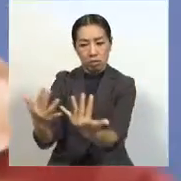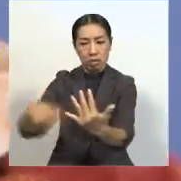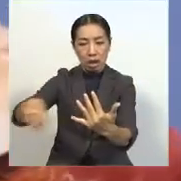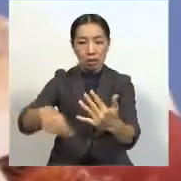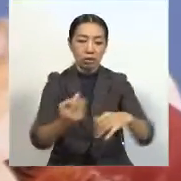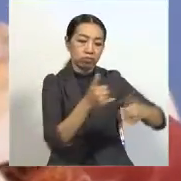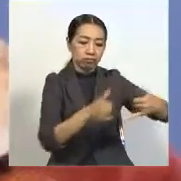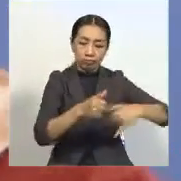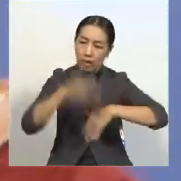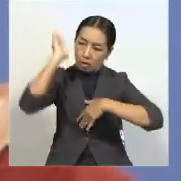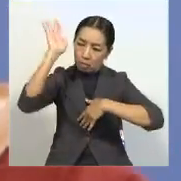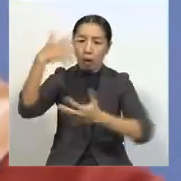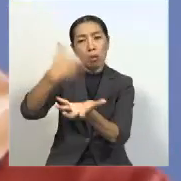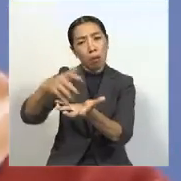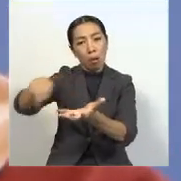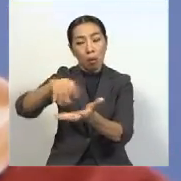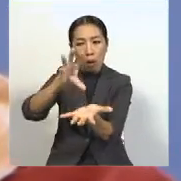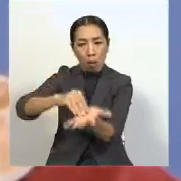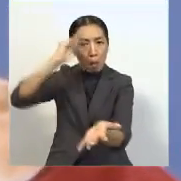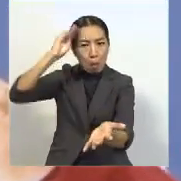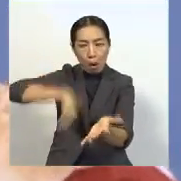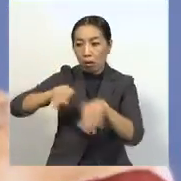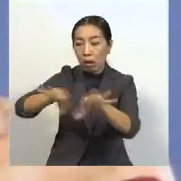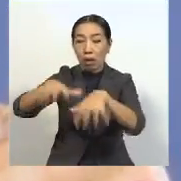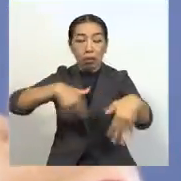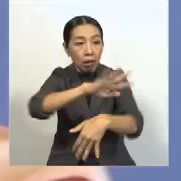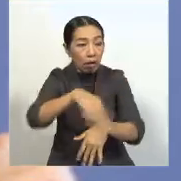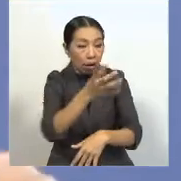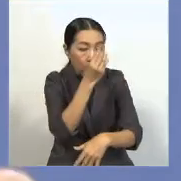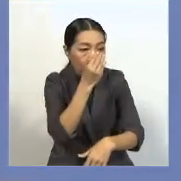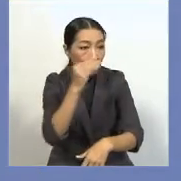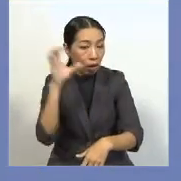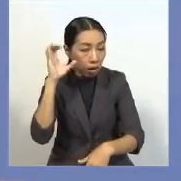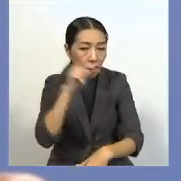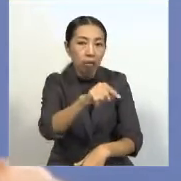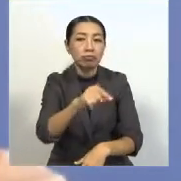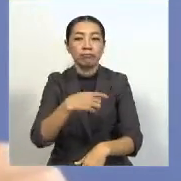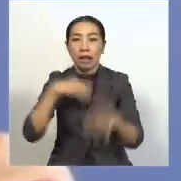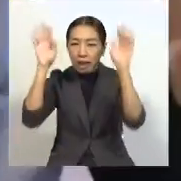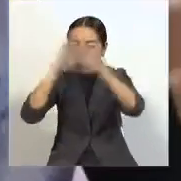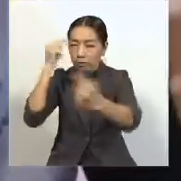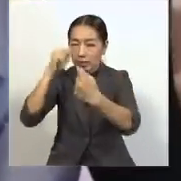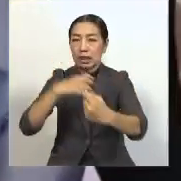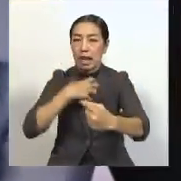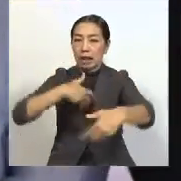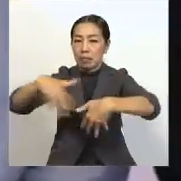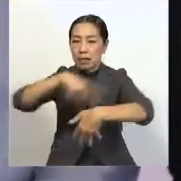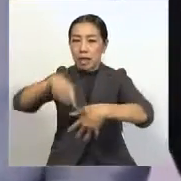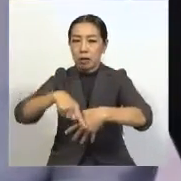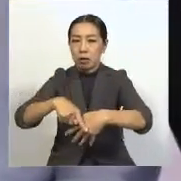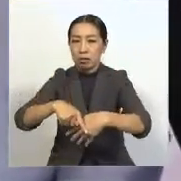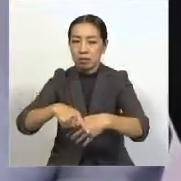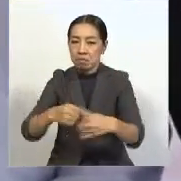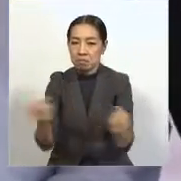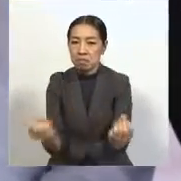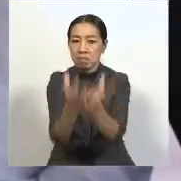ความคิดเห็นในลักษณะปิดเบือนข้อเท็จจริงให้ประชาชนทั่วไปหลงเชื่อเพื่อให้เกิดความปั่นป่วนหรือกระด้างกระเดื่องต่อประชาช